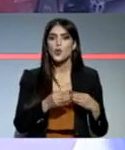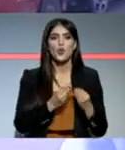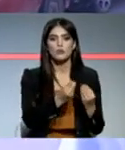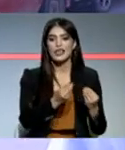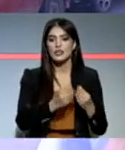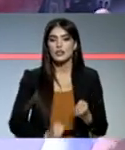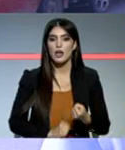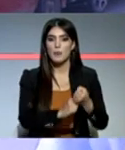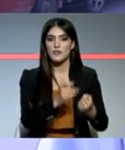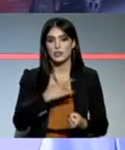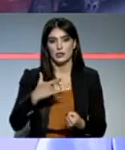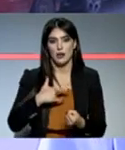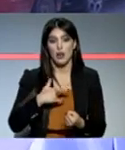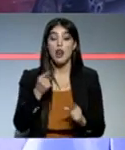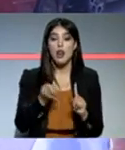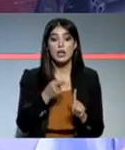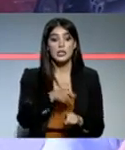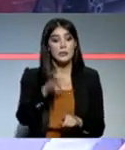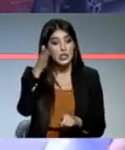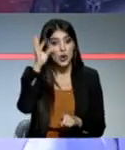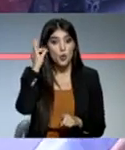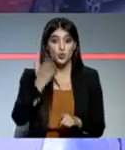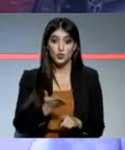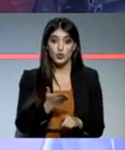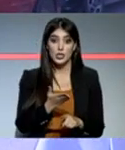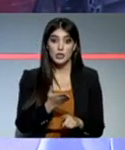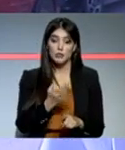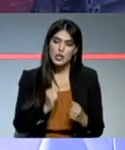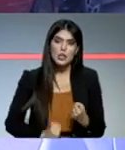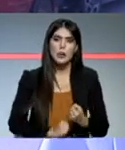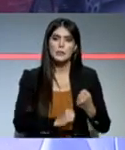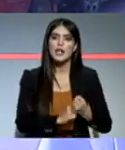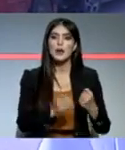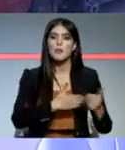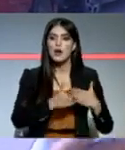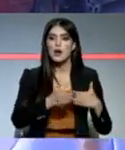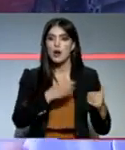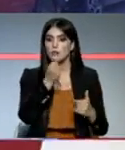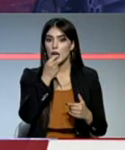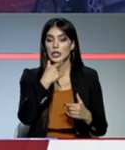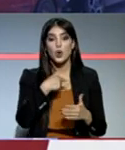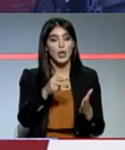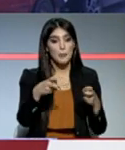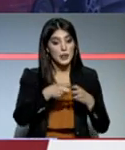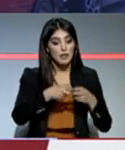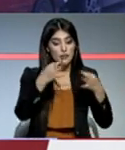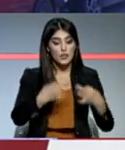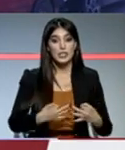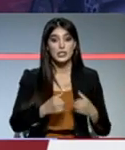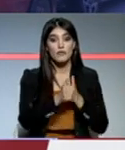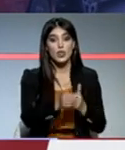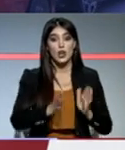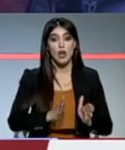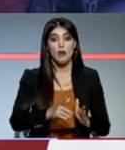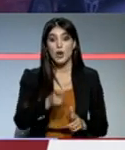خلي الدوله تتحكم وتسعه ال التكلفه متاع العلاج في القطاع الخاص لانه متبع التجاوزات لانه